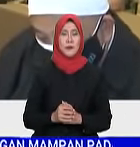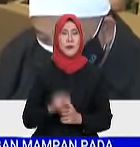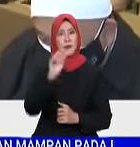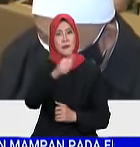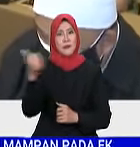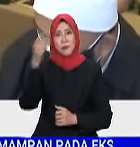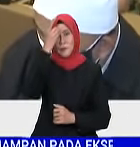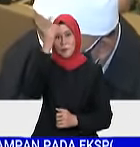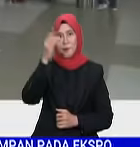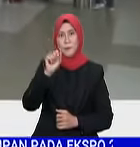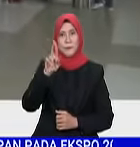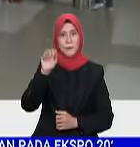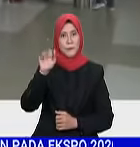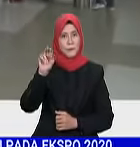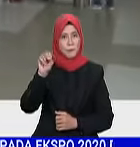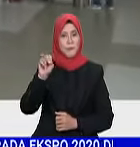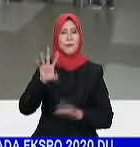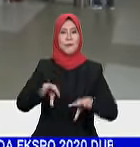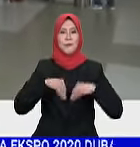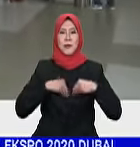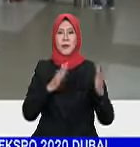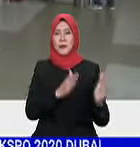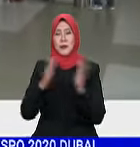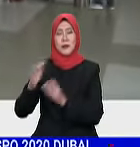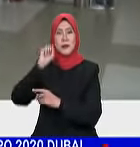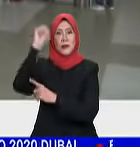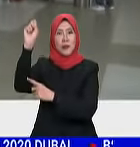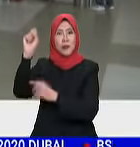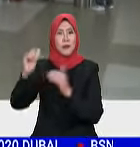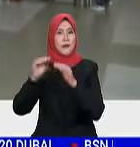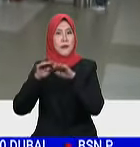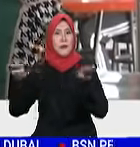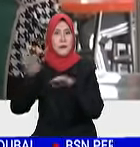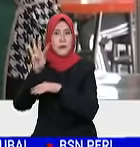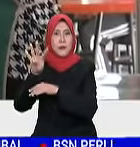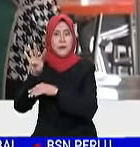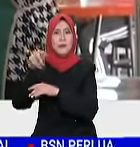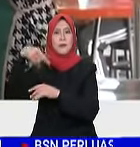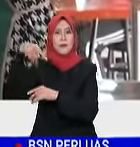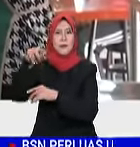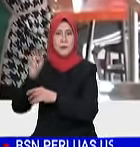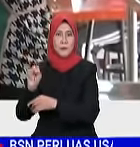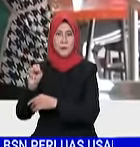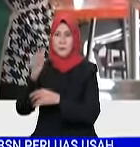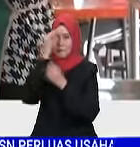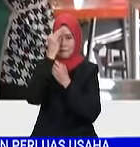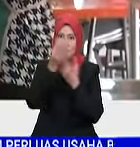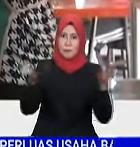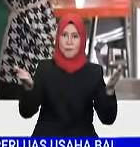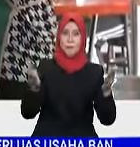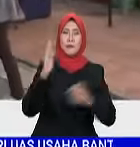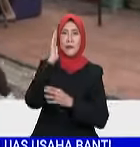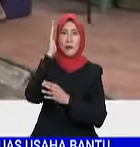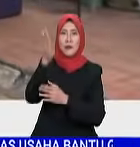perkembangan lain, Datuk Arifin yang menyambut baik peralihan Sabah ke Fasa 4 Pelan Pemulihan Negara PPN memaklumkan